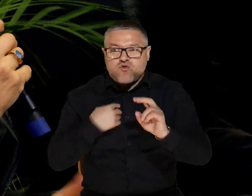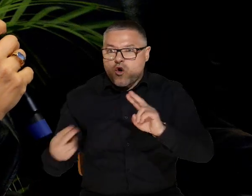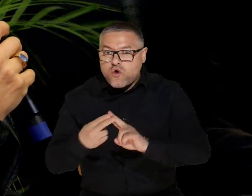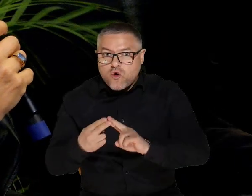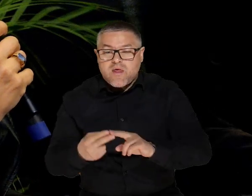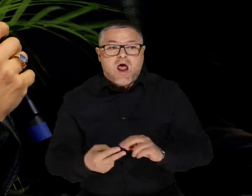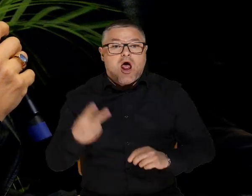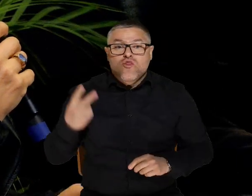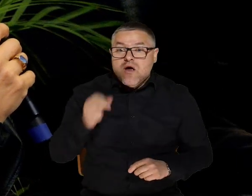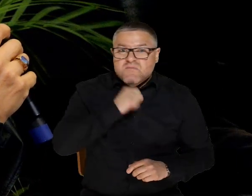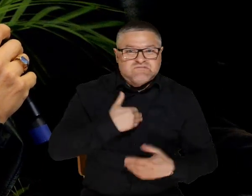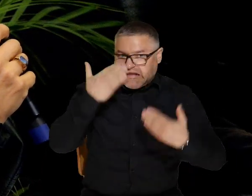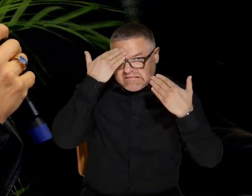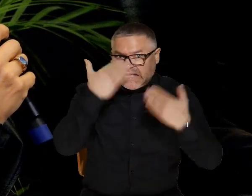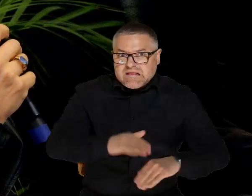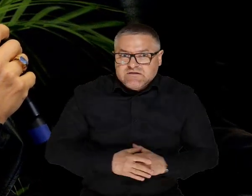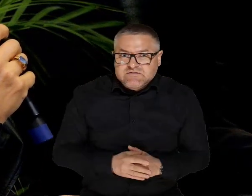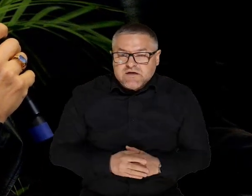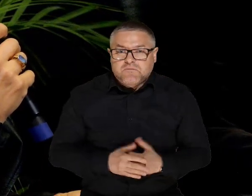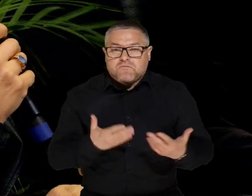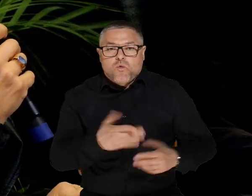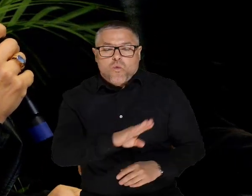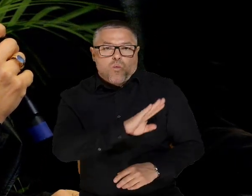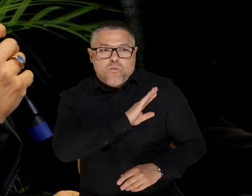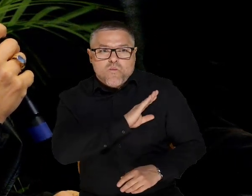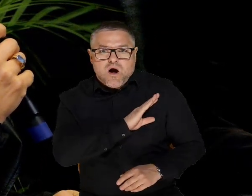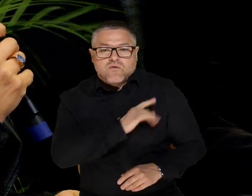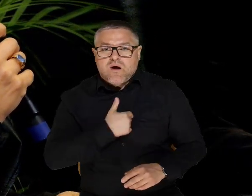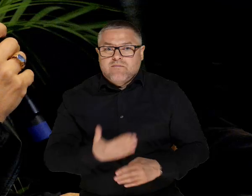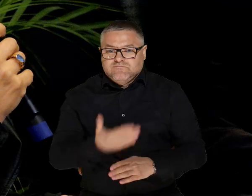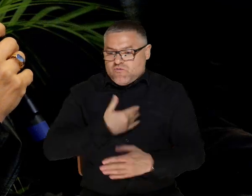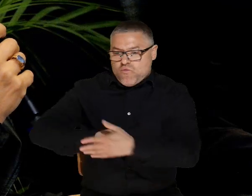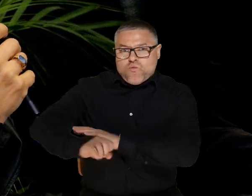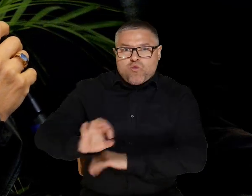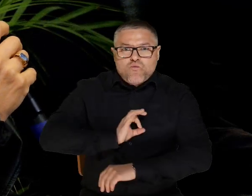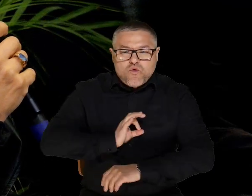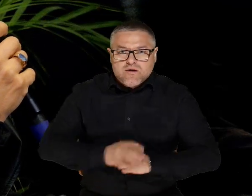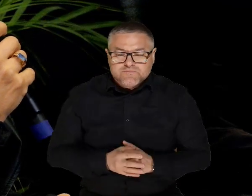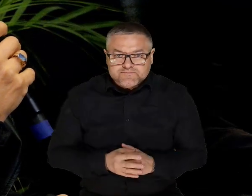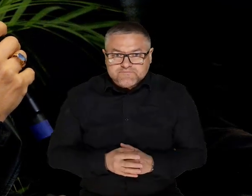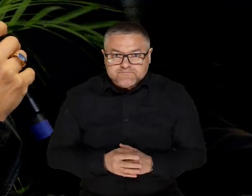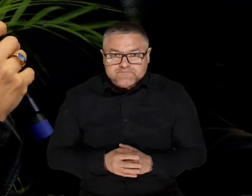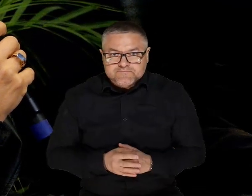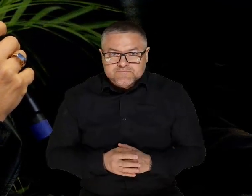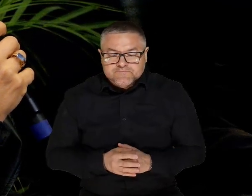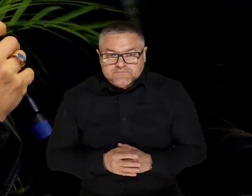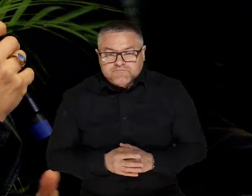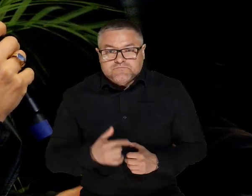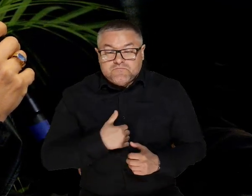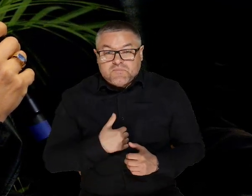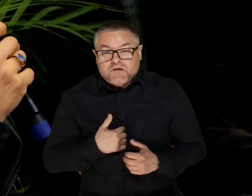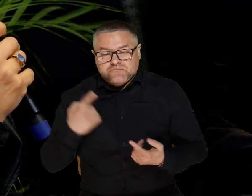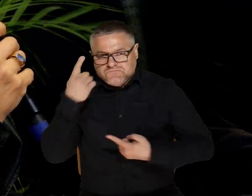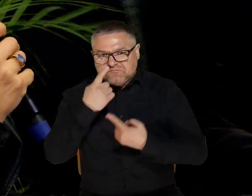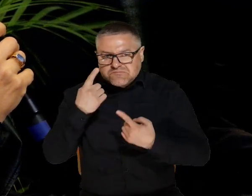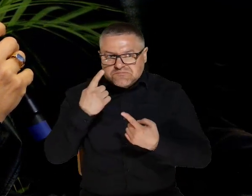a drugiej babci nie znałam, bo ona zmarła przed moim urodzeniem. I jakby zaczęłam sobie zdawać